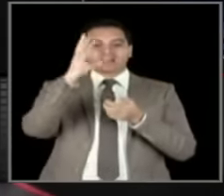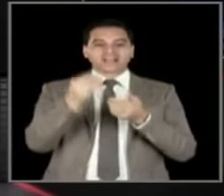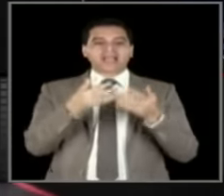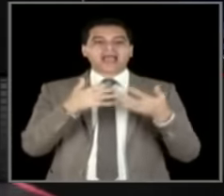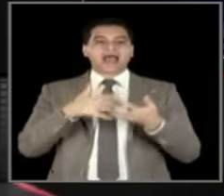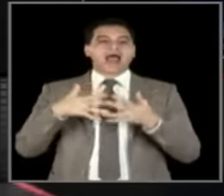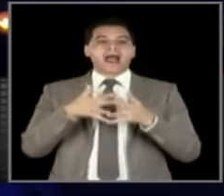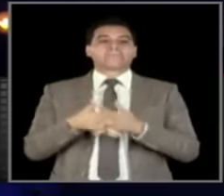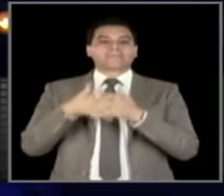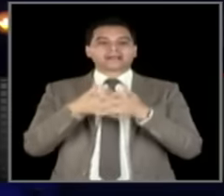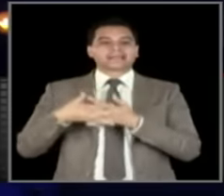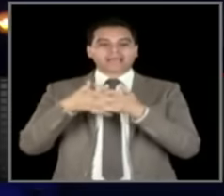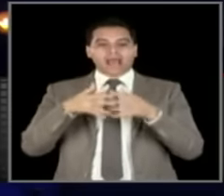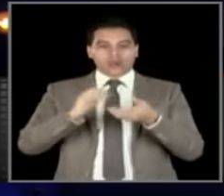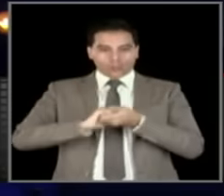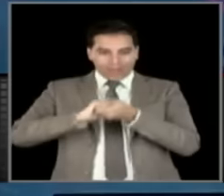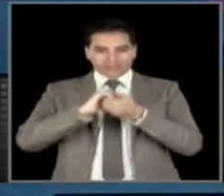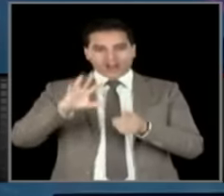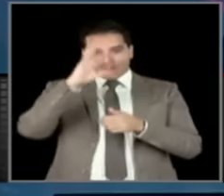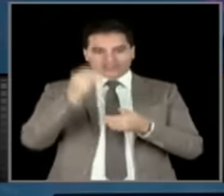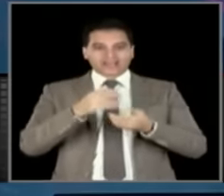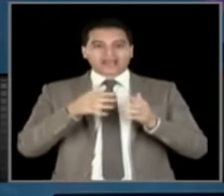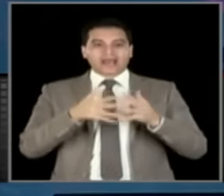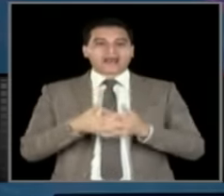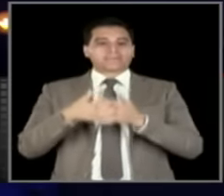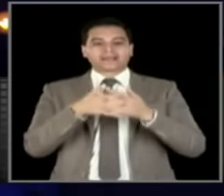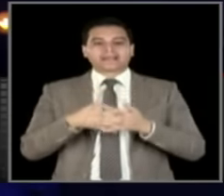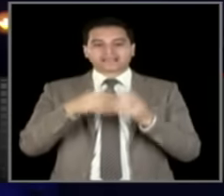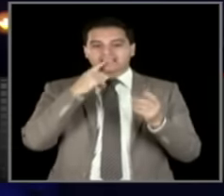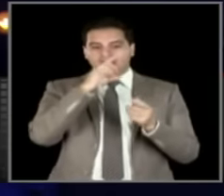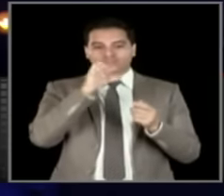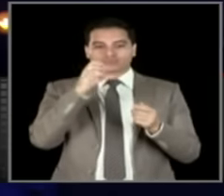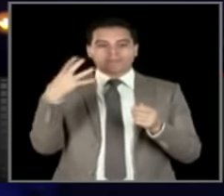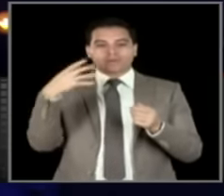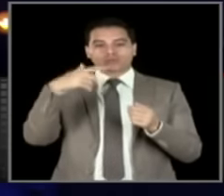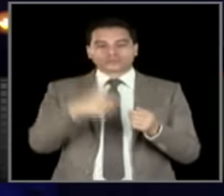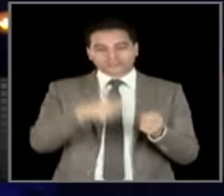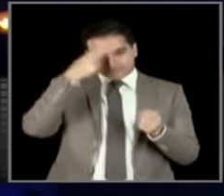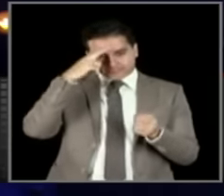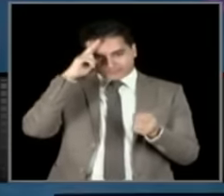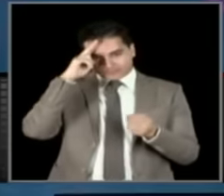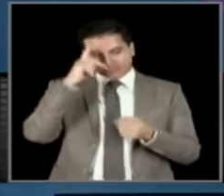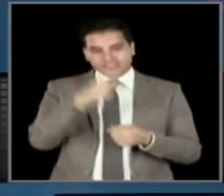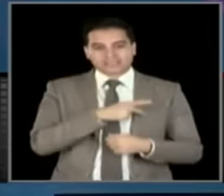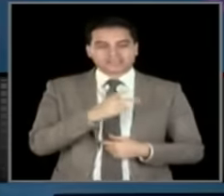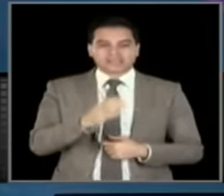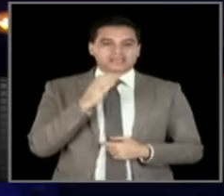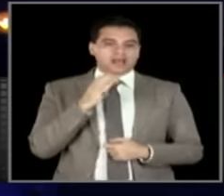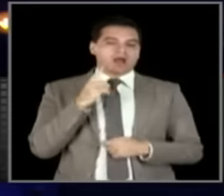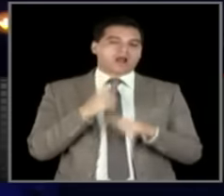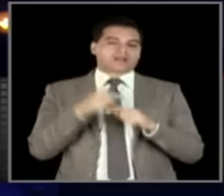1964، فمن هو؟ أيزنهاور. غلط. 1964